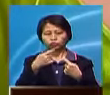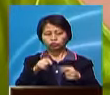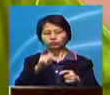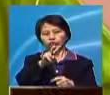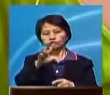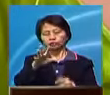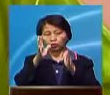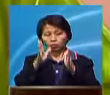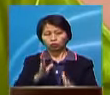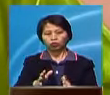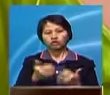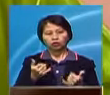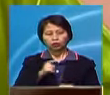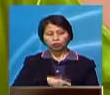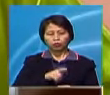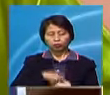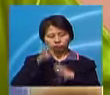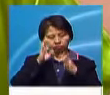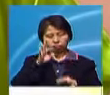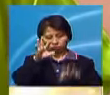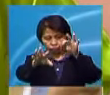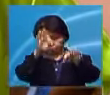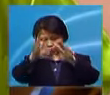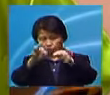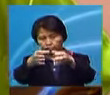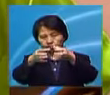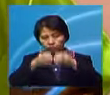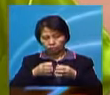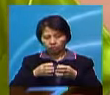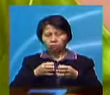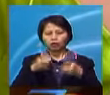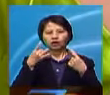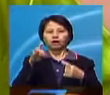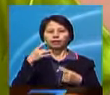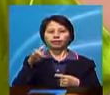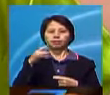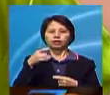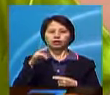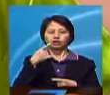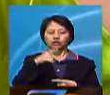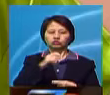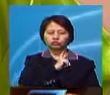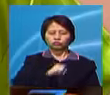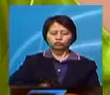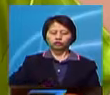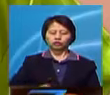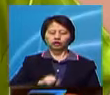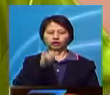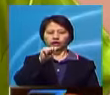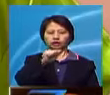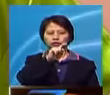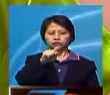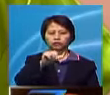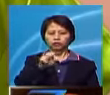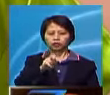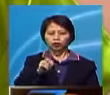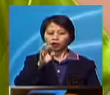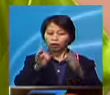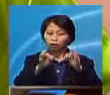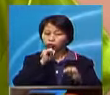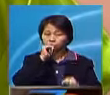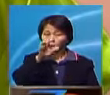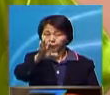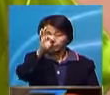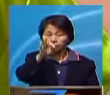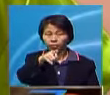buat keputusan untuk namakan 18 untuk serta Aslan. Siapa yang tak dipilih bukan kata yang dia out, tapi kita ada